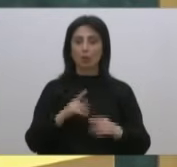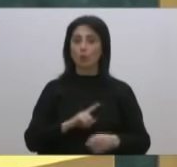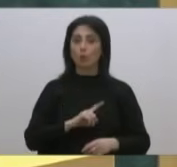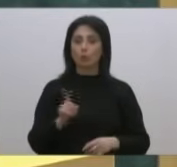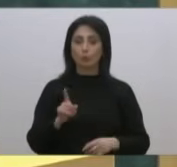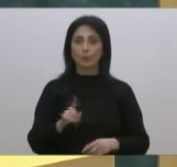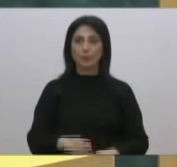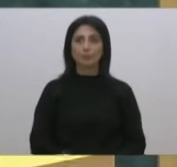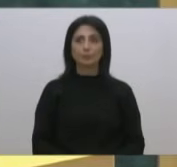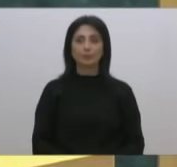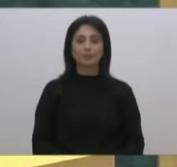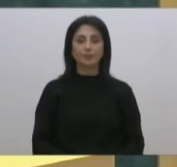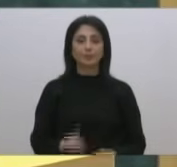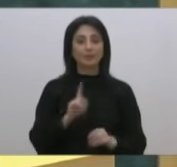თუმცა